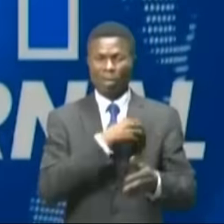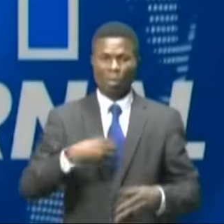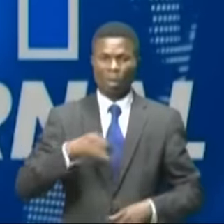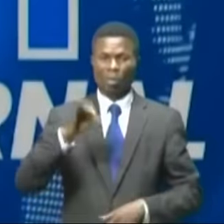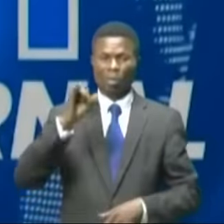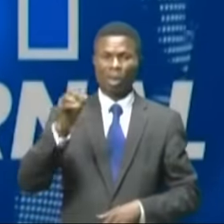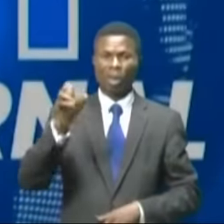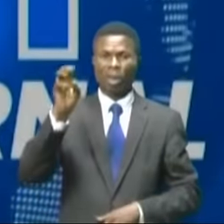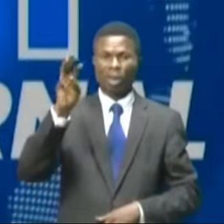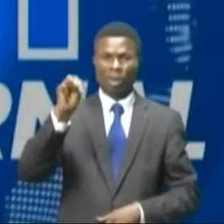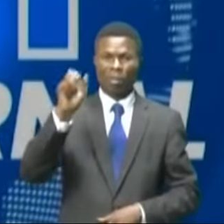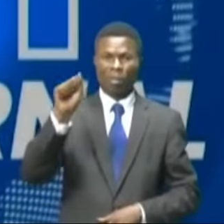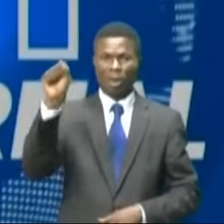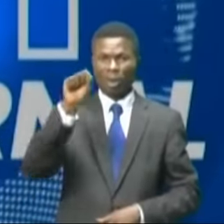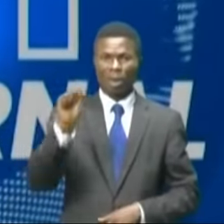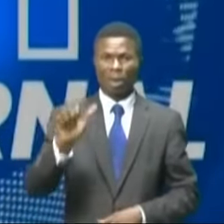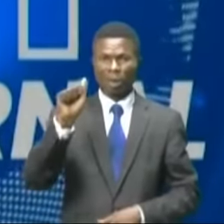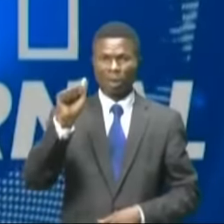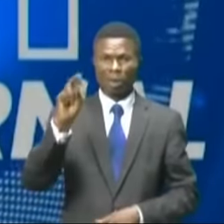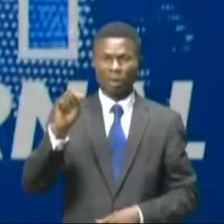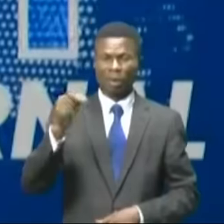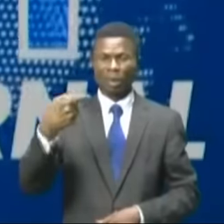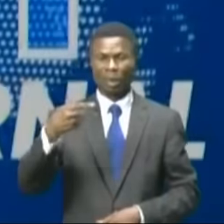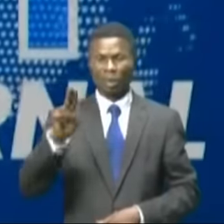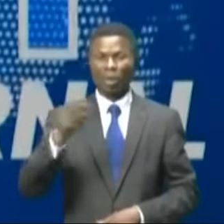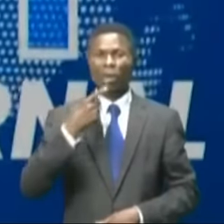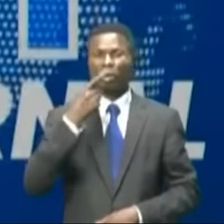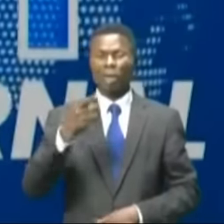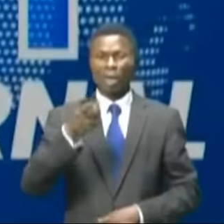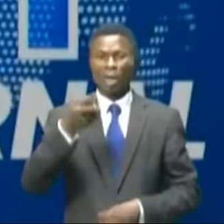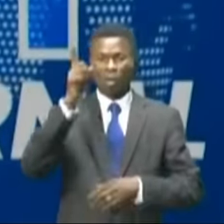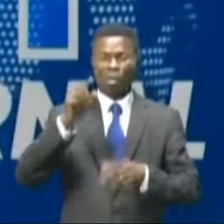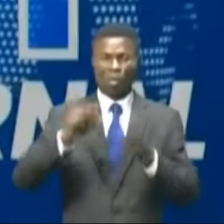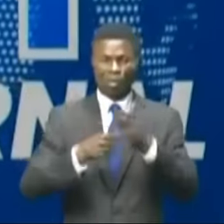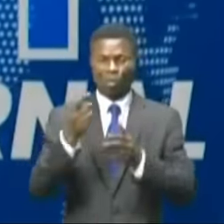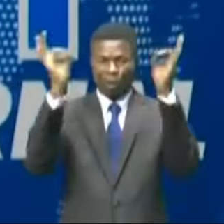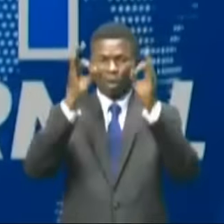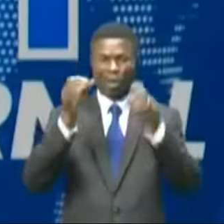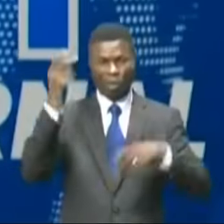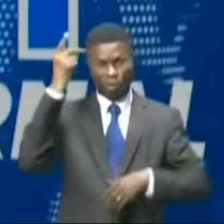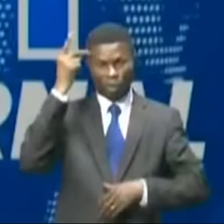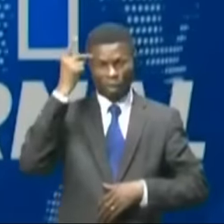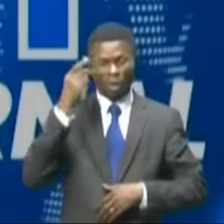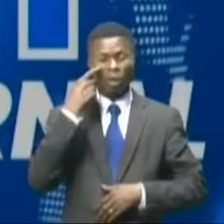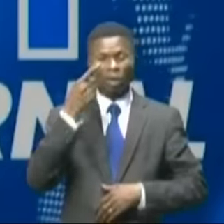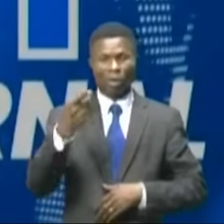s'est adressée pour la première fois à la Fédération de Kinshasa. Vous suivrez cette